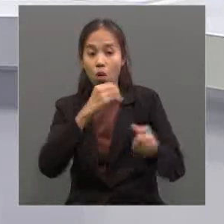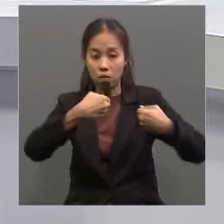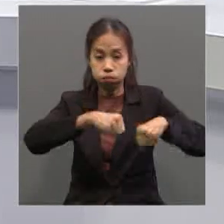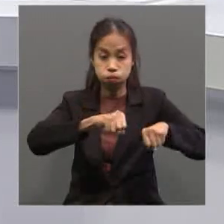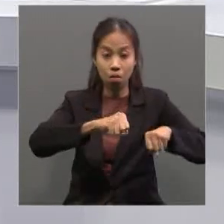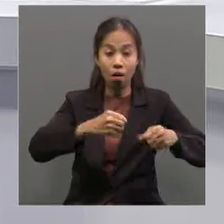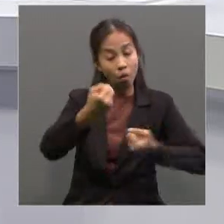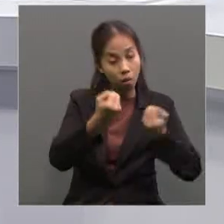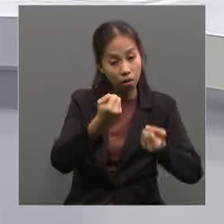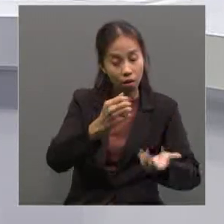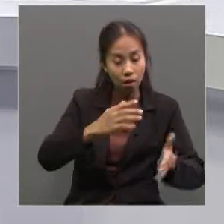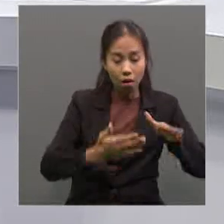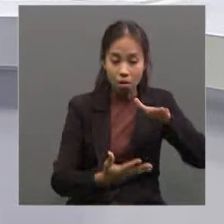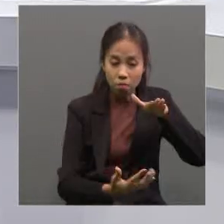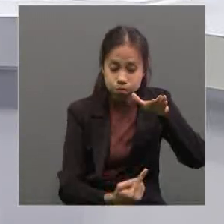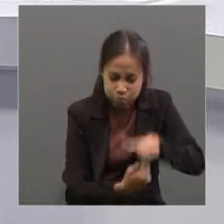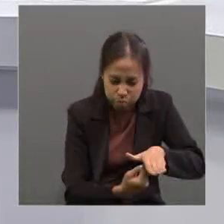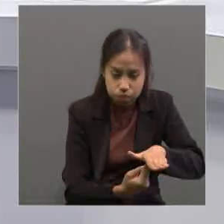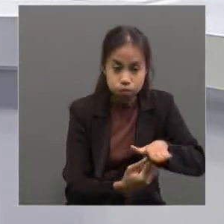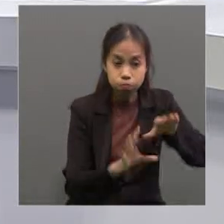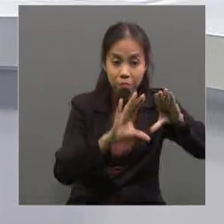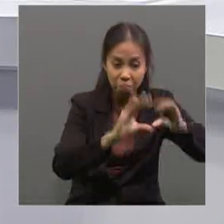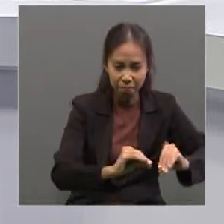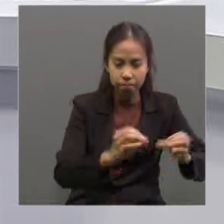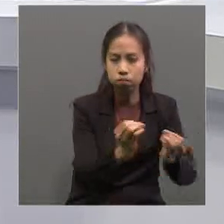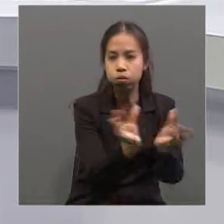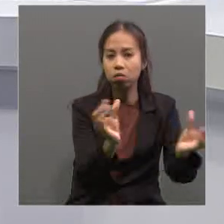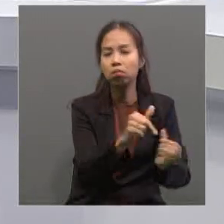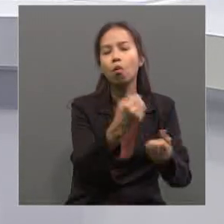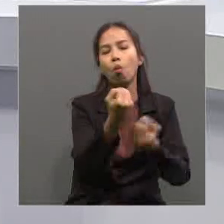แล้วก็ทับขึ้นมาเนี่ยตะปูนิ้วครึ่งนะปักเป็นลึกมากนะ ยางแตกยางระเบิดได้นะครับ